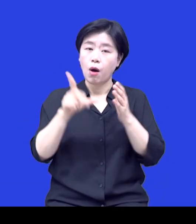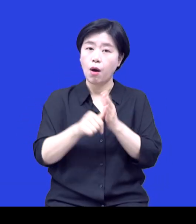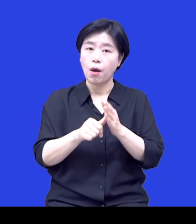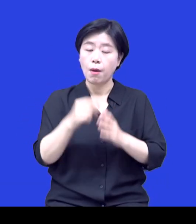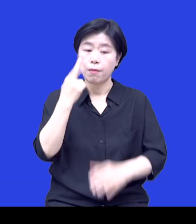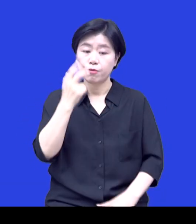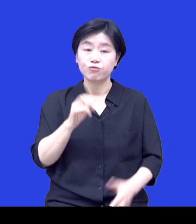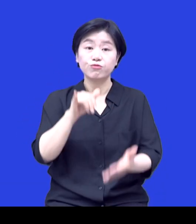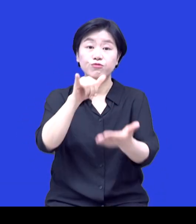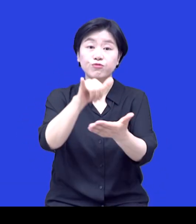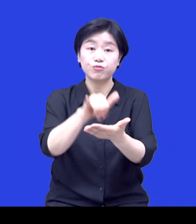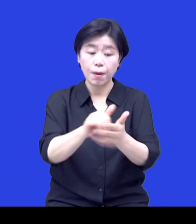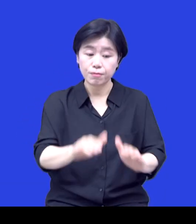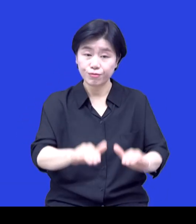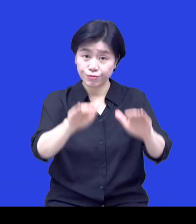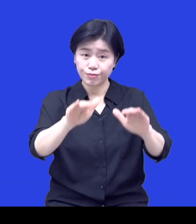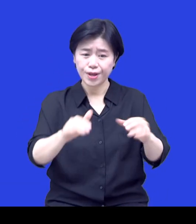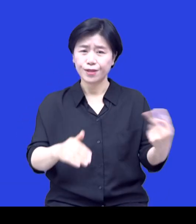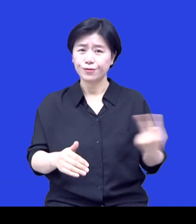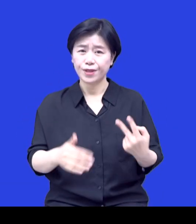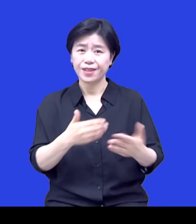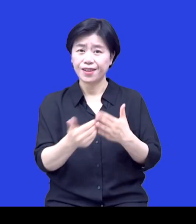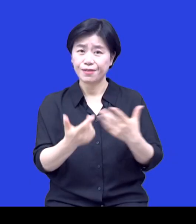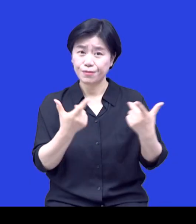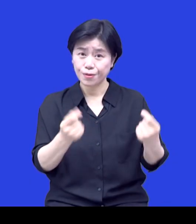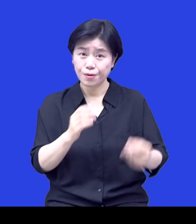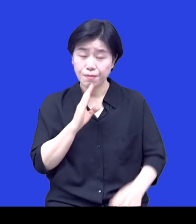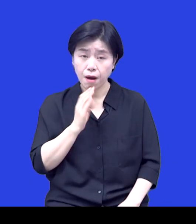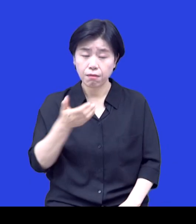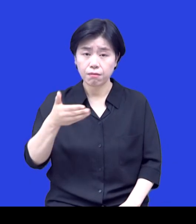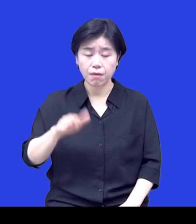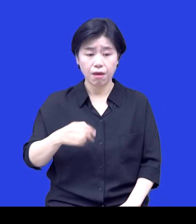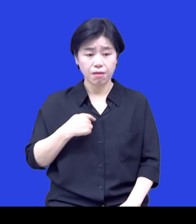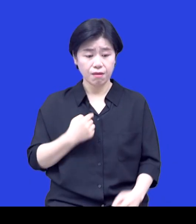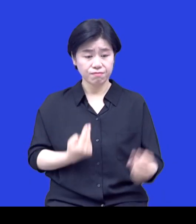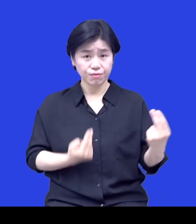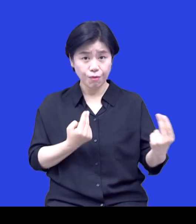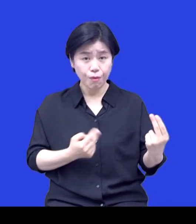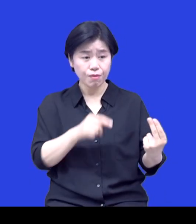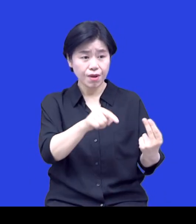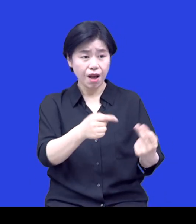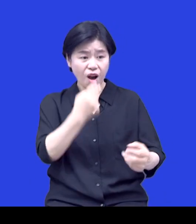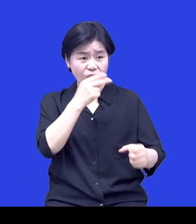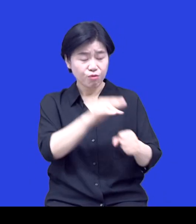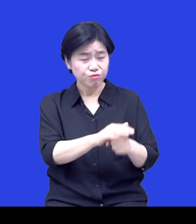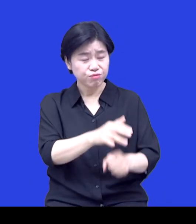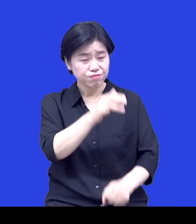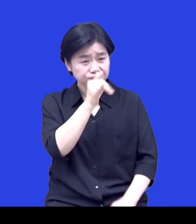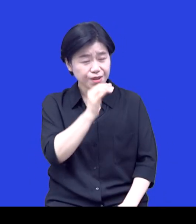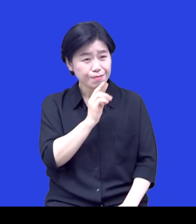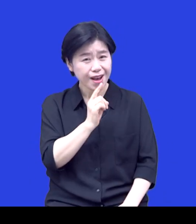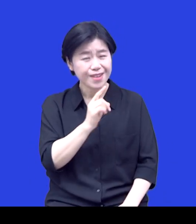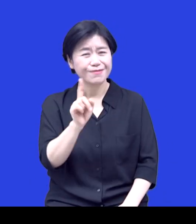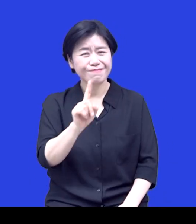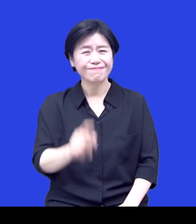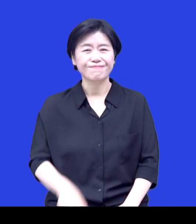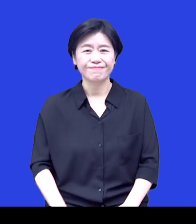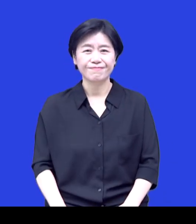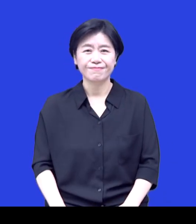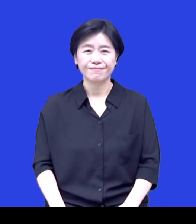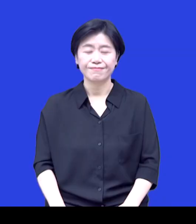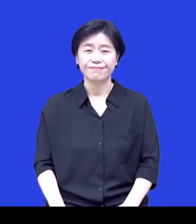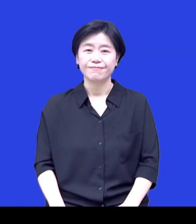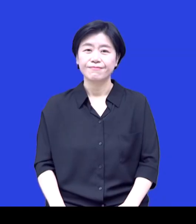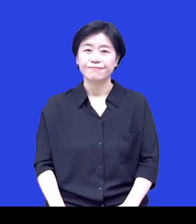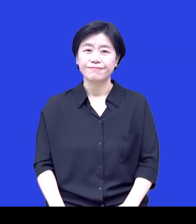인터뷰를 보니까 주영훈 형제에 비해서 목사님 굉장히 좀 억울하다. 예. 억울한 면이 많다라고 네, 고백을 해서 제가 이제 주영훈 형제님이 이제 한국에서 기독교